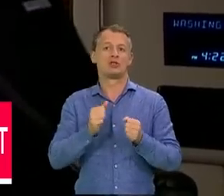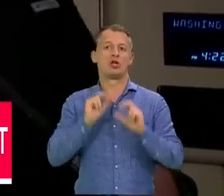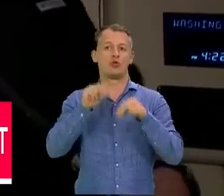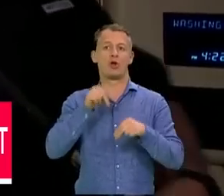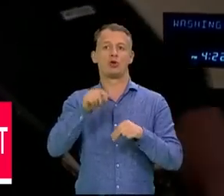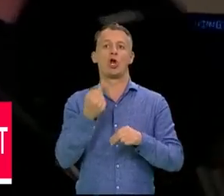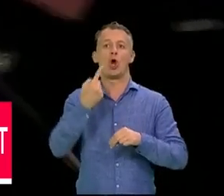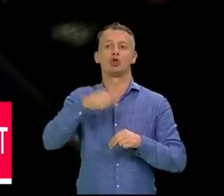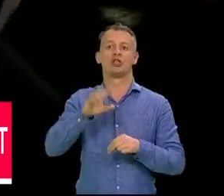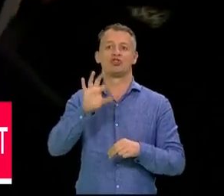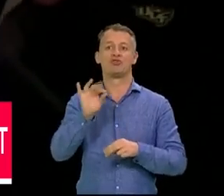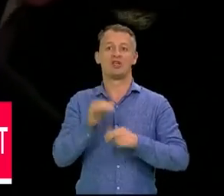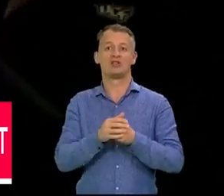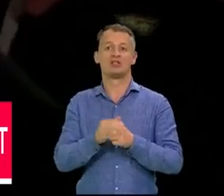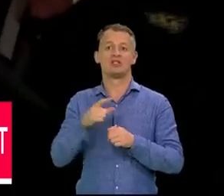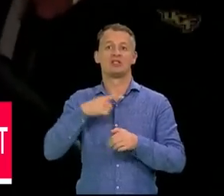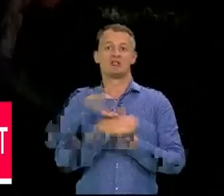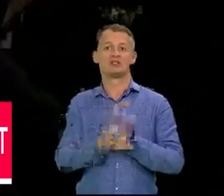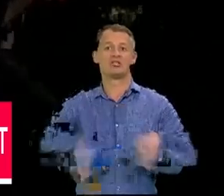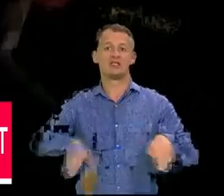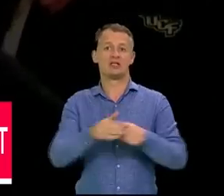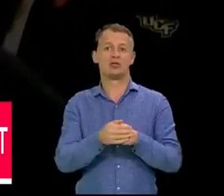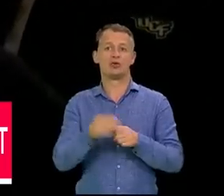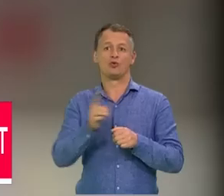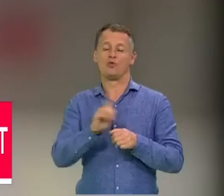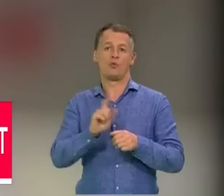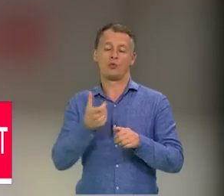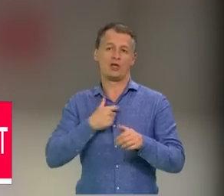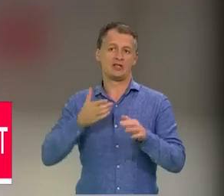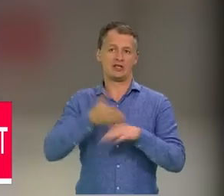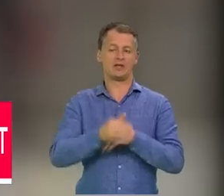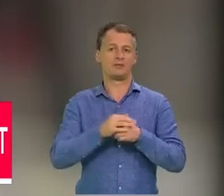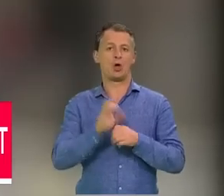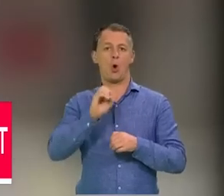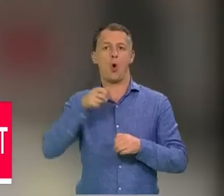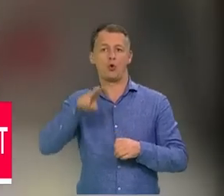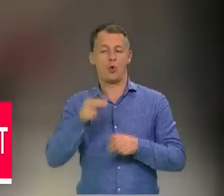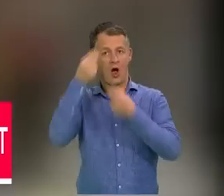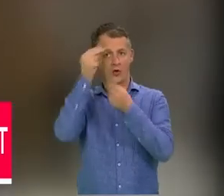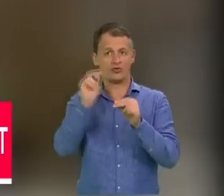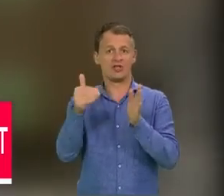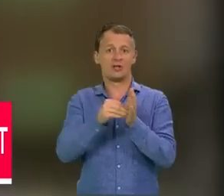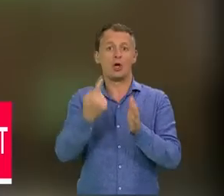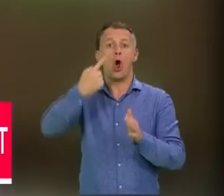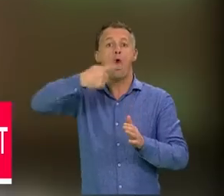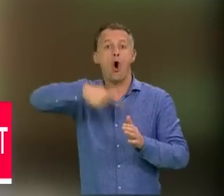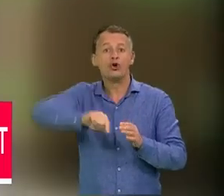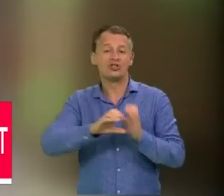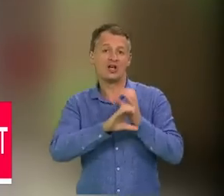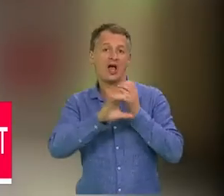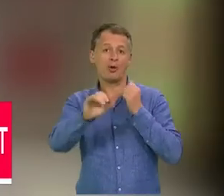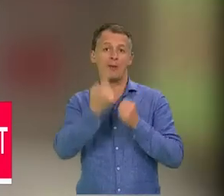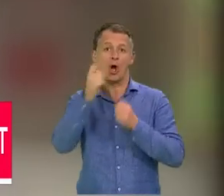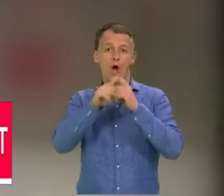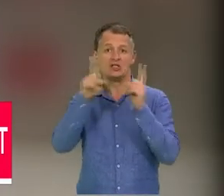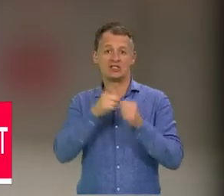guess 150 or something. Not all will go. First tranche. ONU avertizează însă că ar fi nevoie de 100 de camioane pe zi.